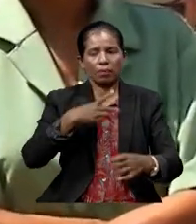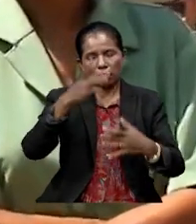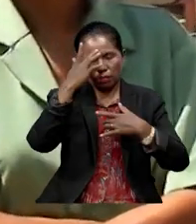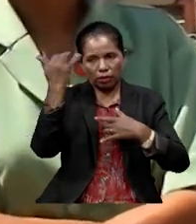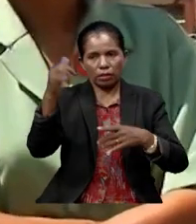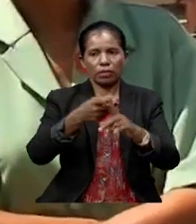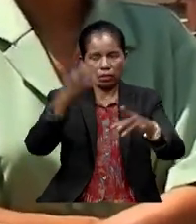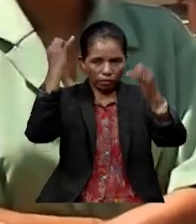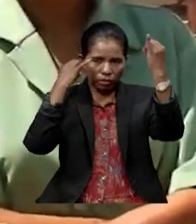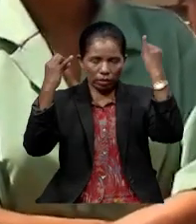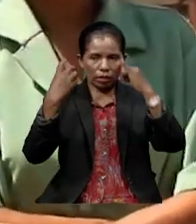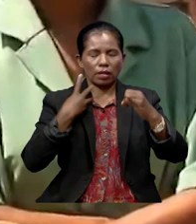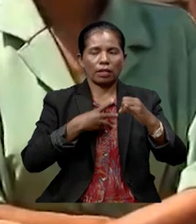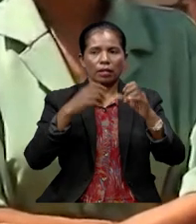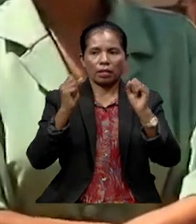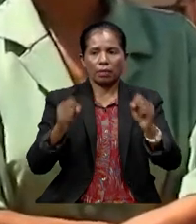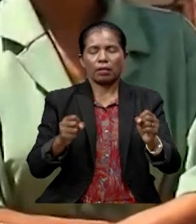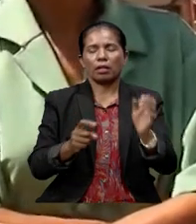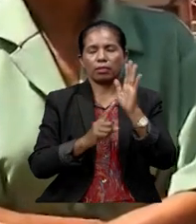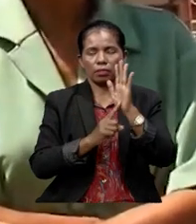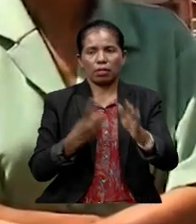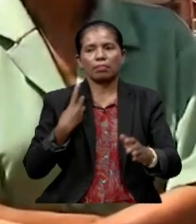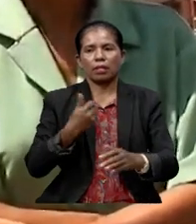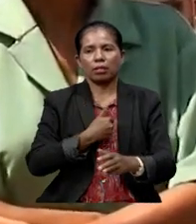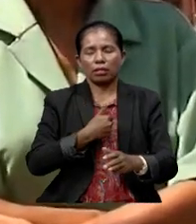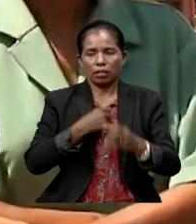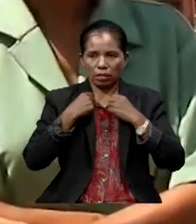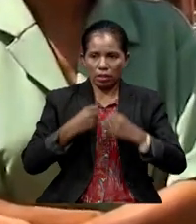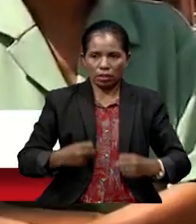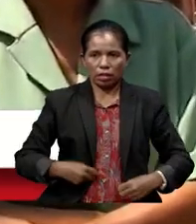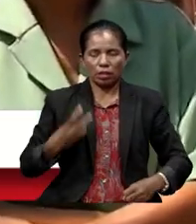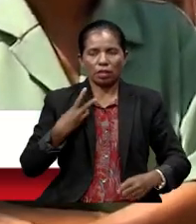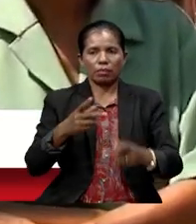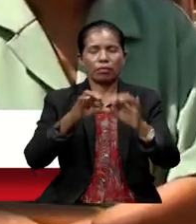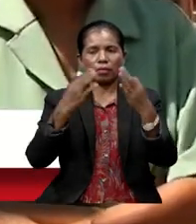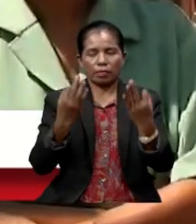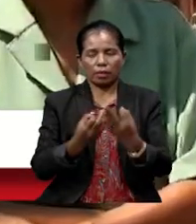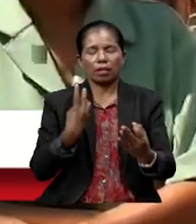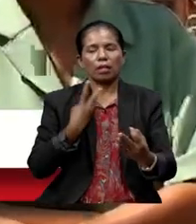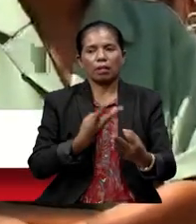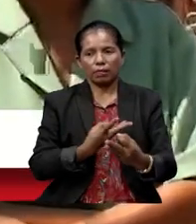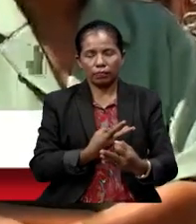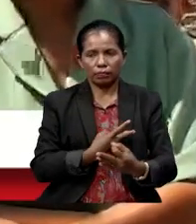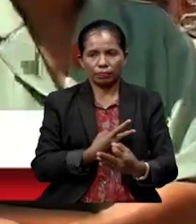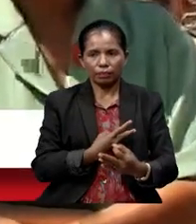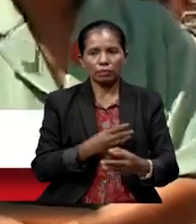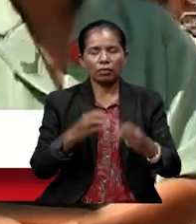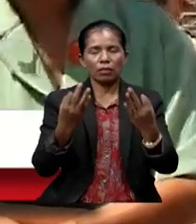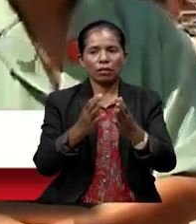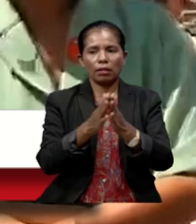usi informasaun atu ne bele discovery ami ideida ni Saudi i ha ami ne familia no mos ia ami nia familia